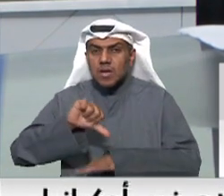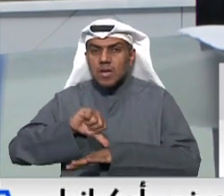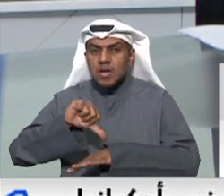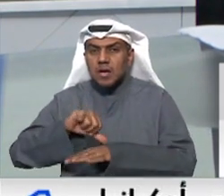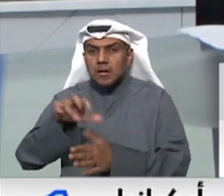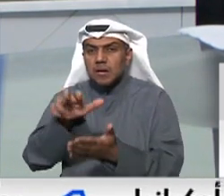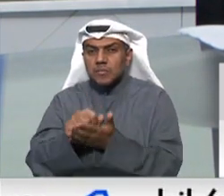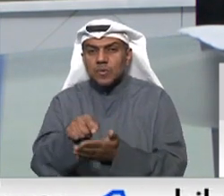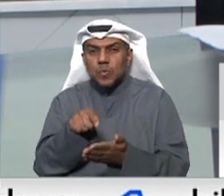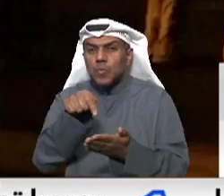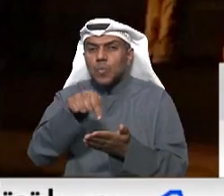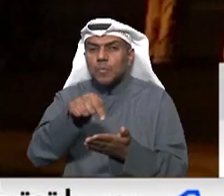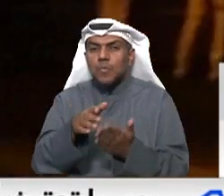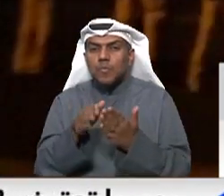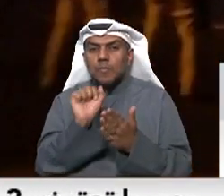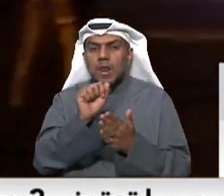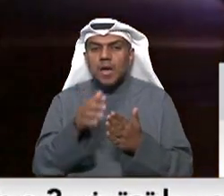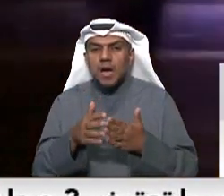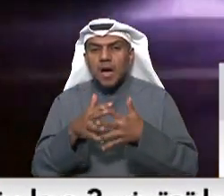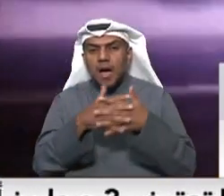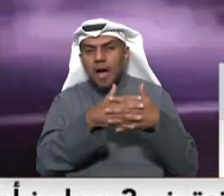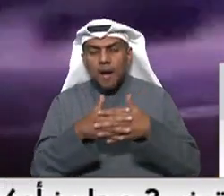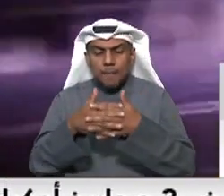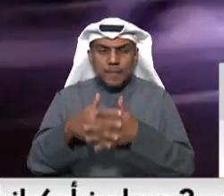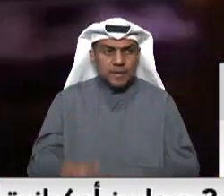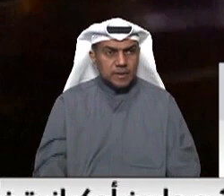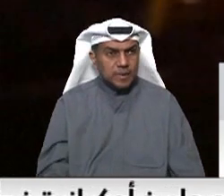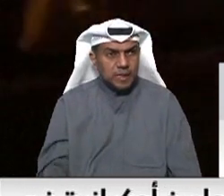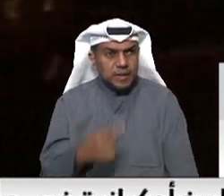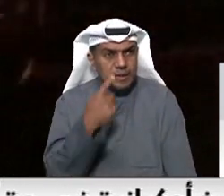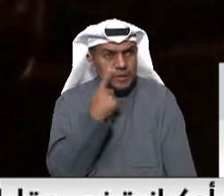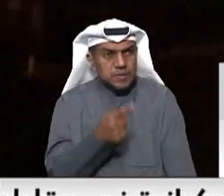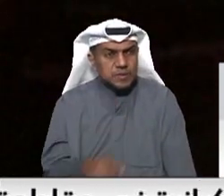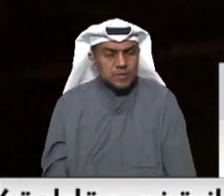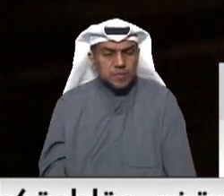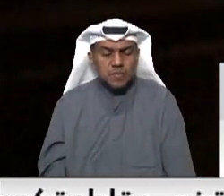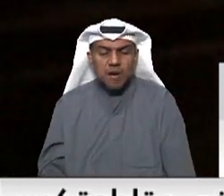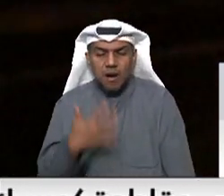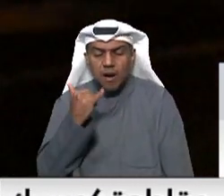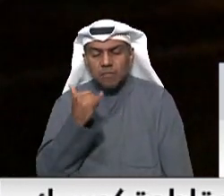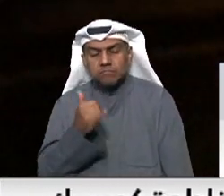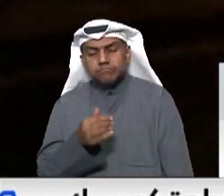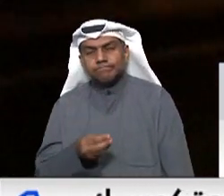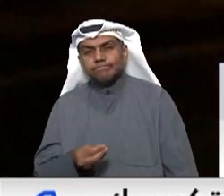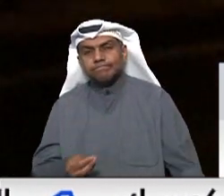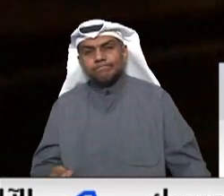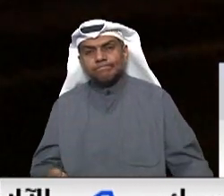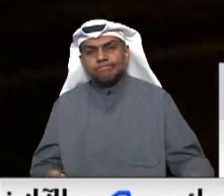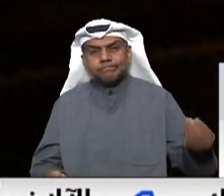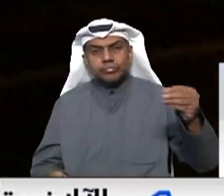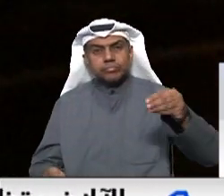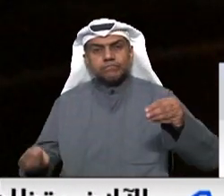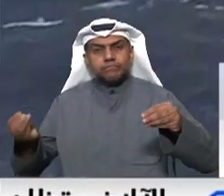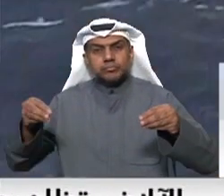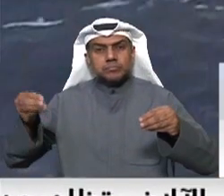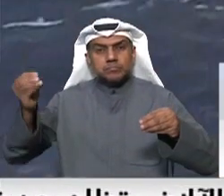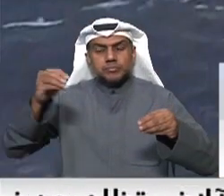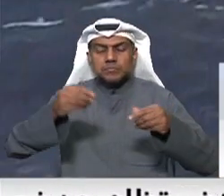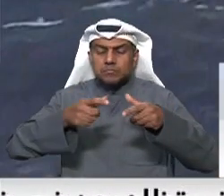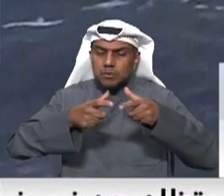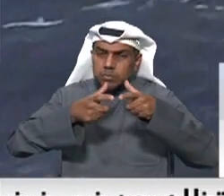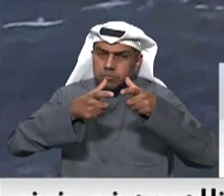الشرق الاوسط نطاق الحرب في الشرق الاوسط يتسع بوتيره قد تخرج